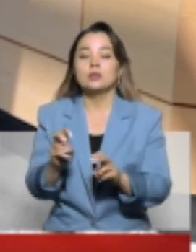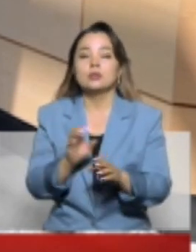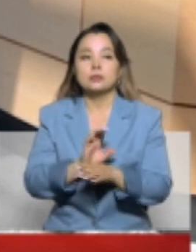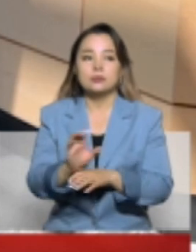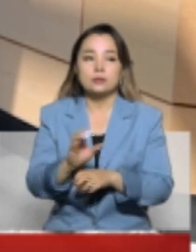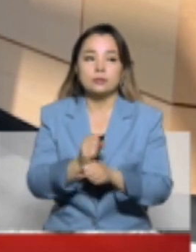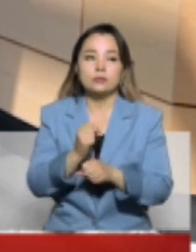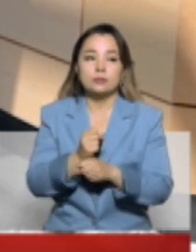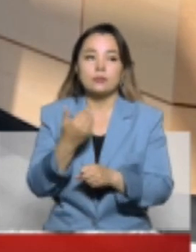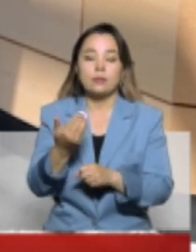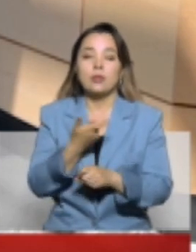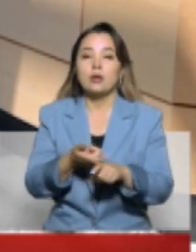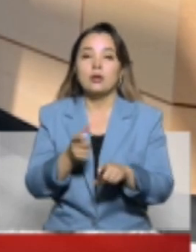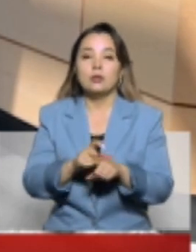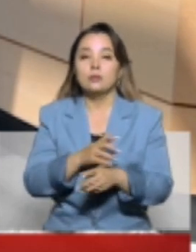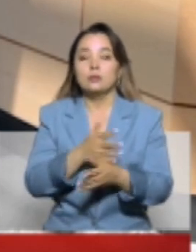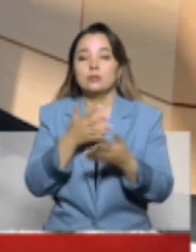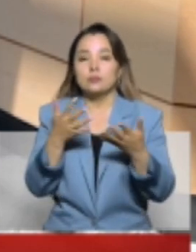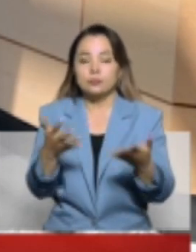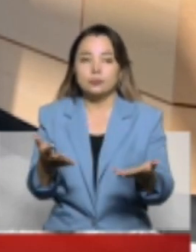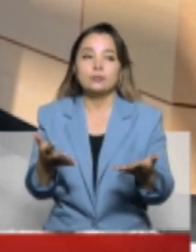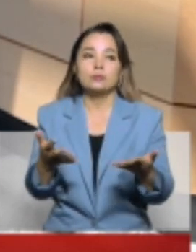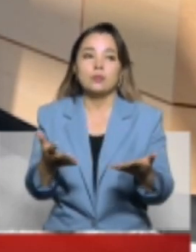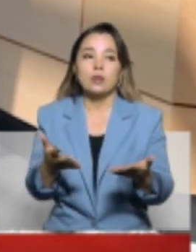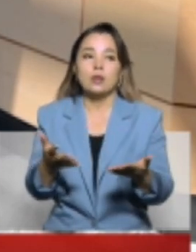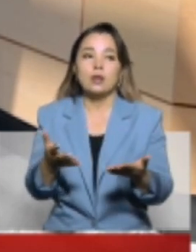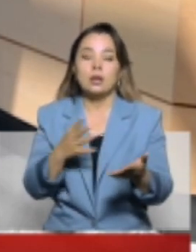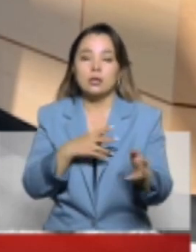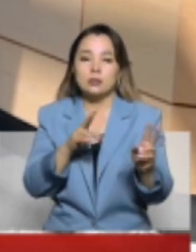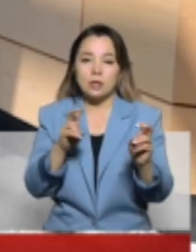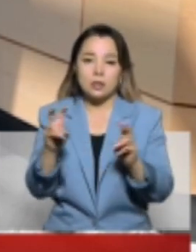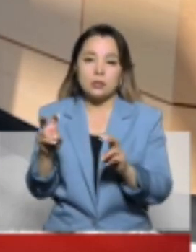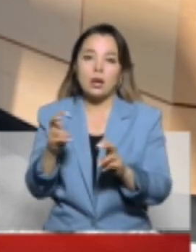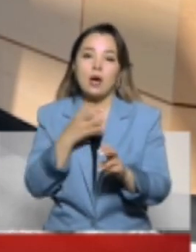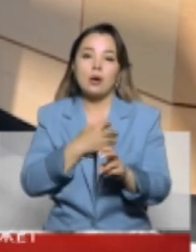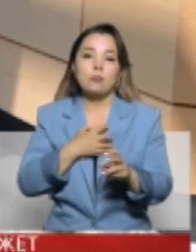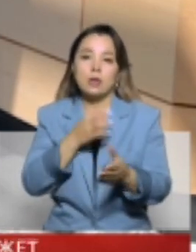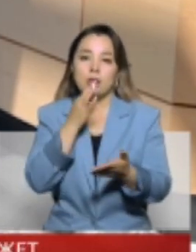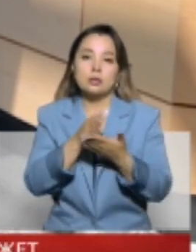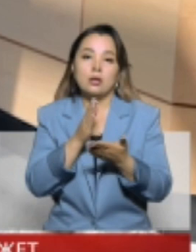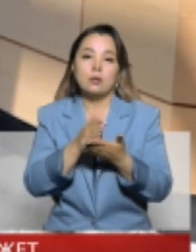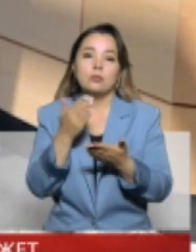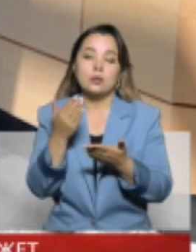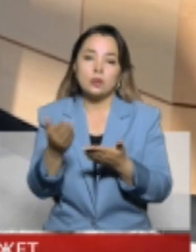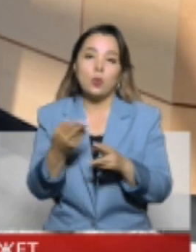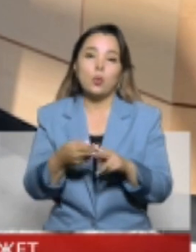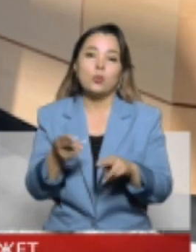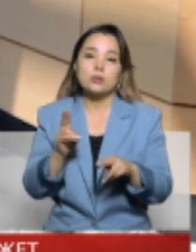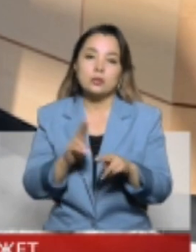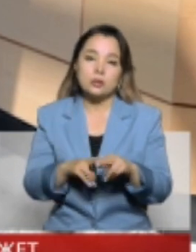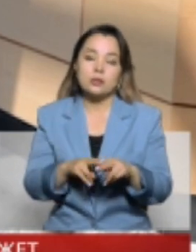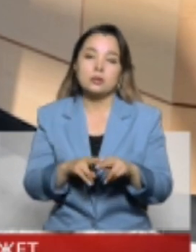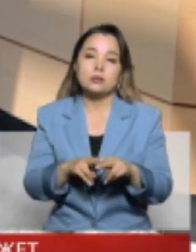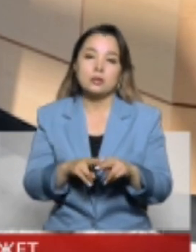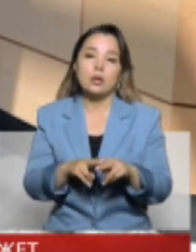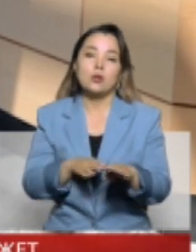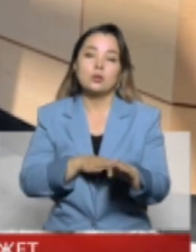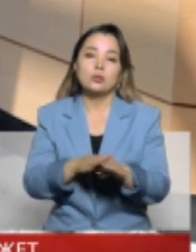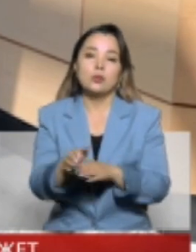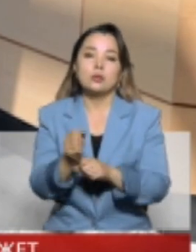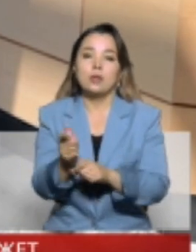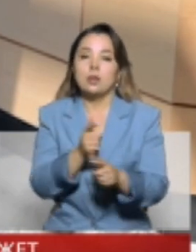шыққан ең critical дейді, ең маңызды, осыны